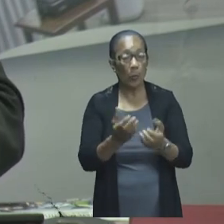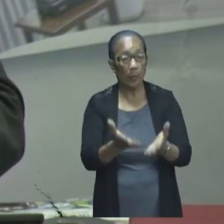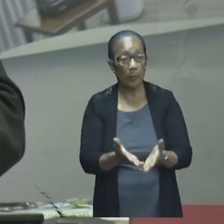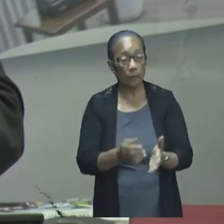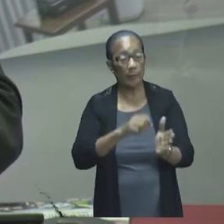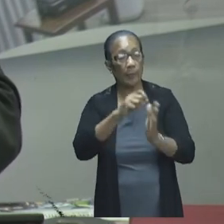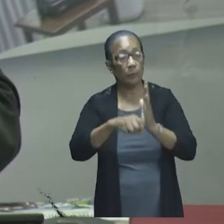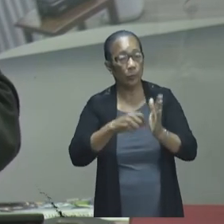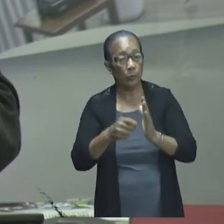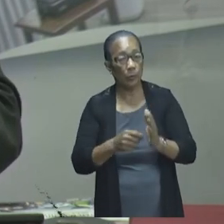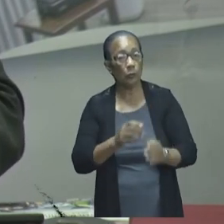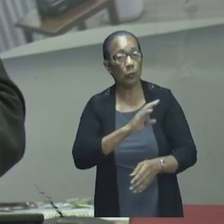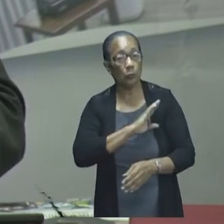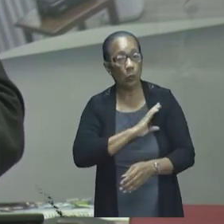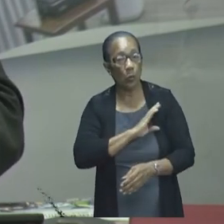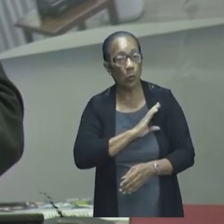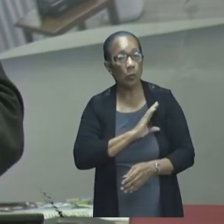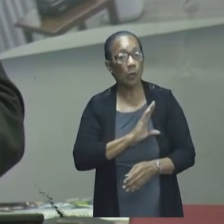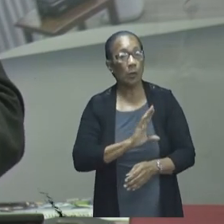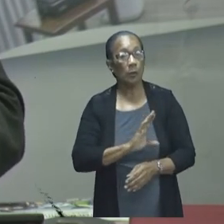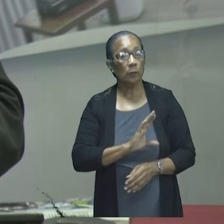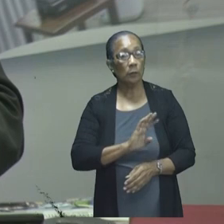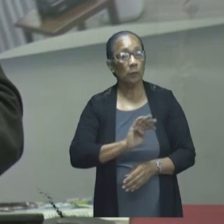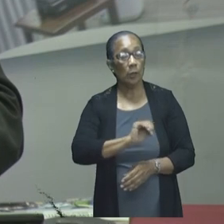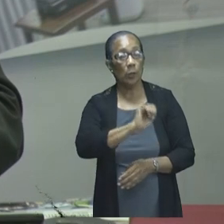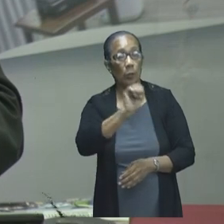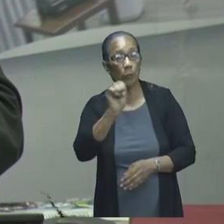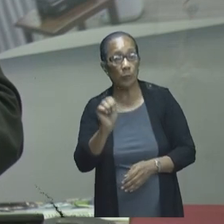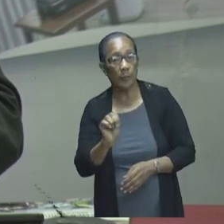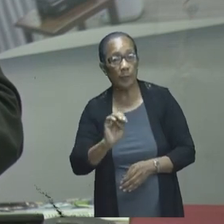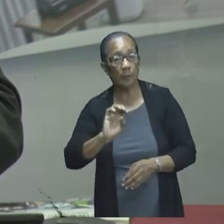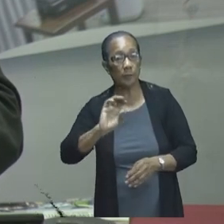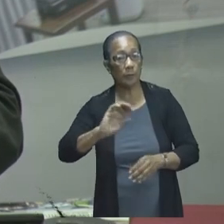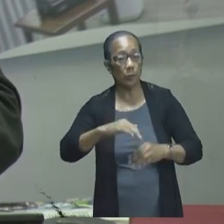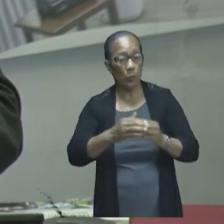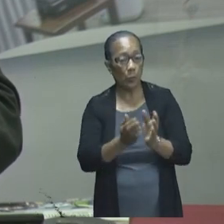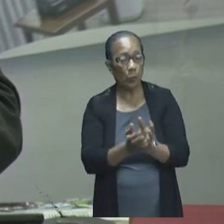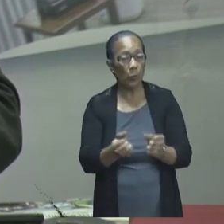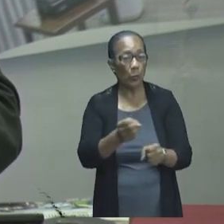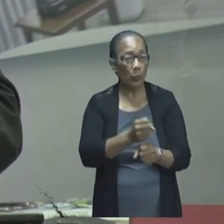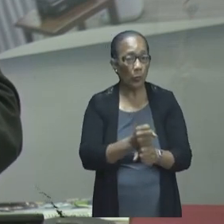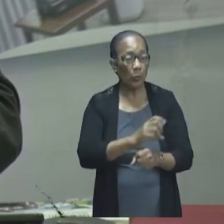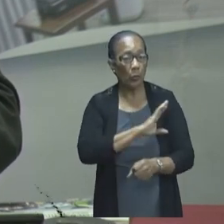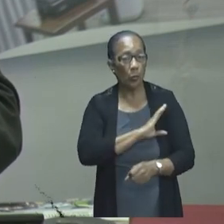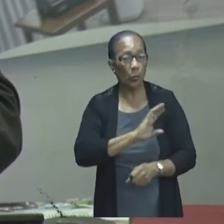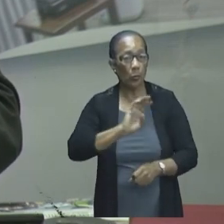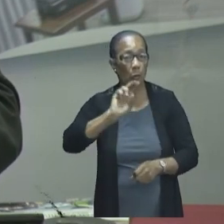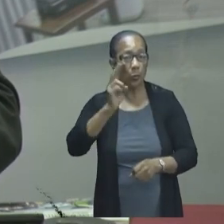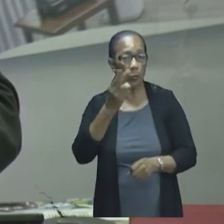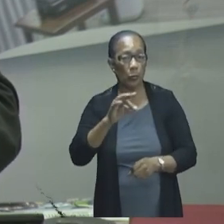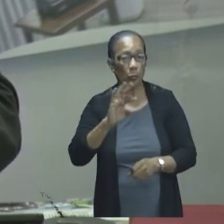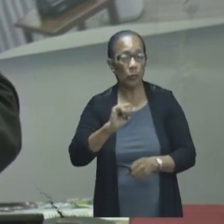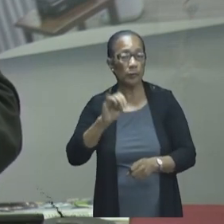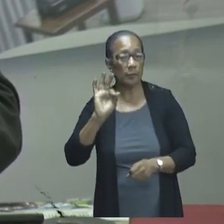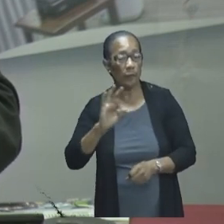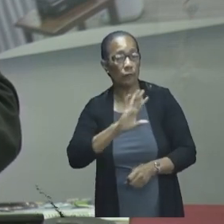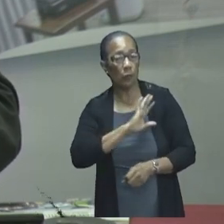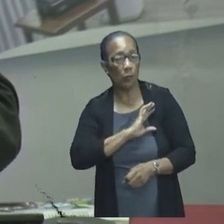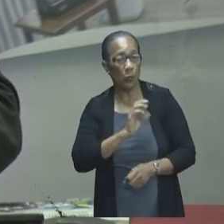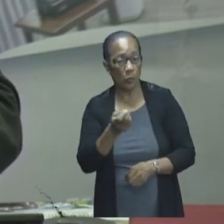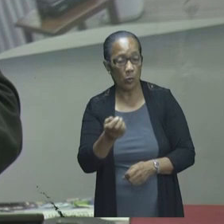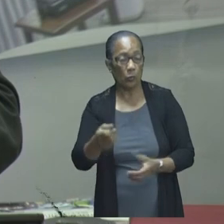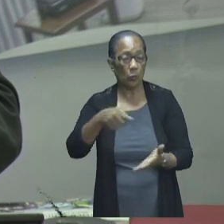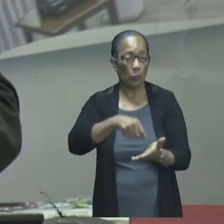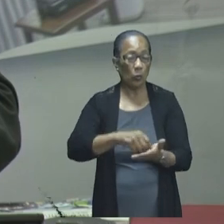projecten waar boek europese unie we hebben ook unicef we hebben ook door naar landen als nederland